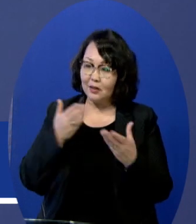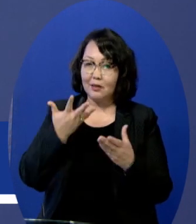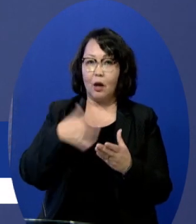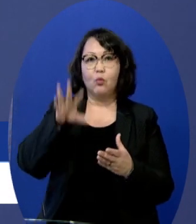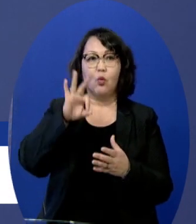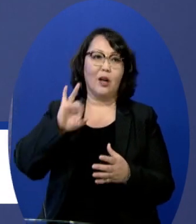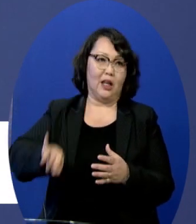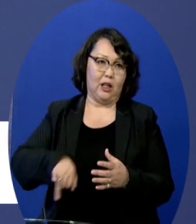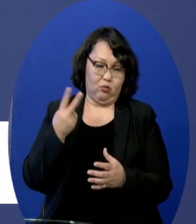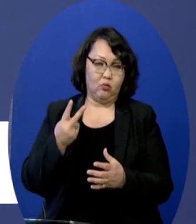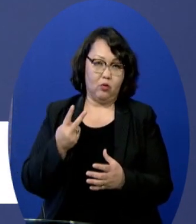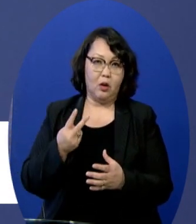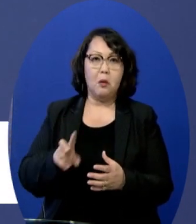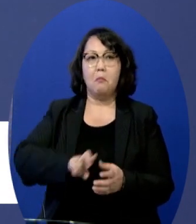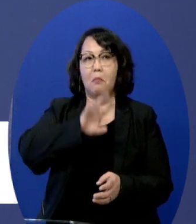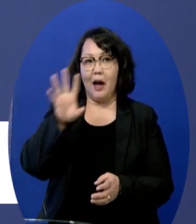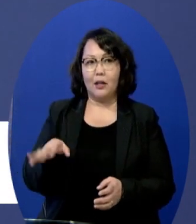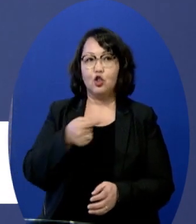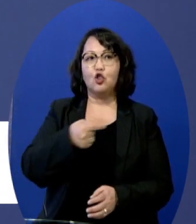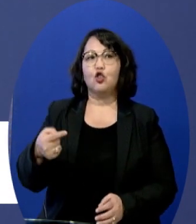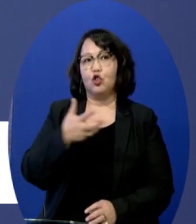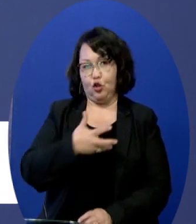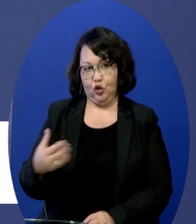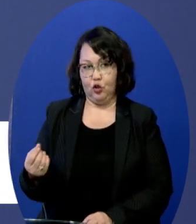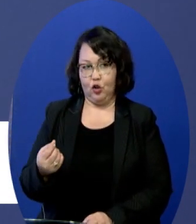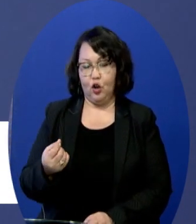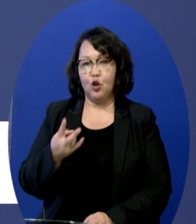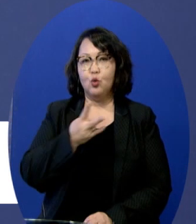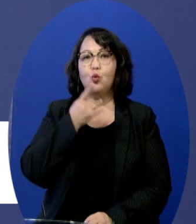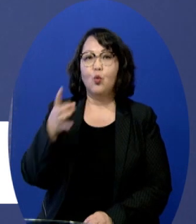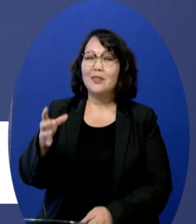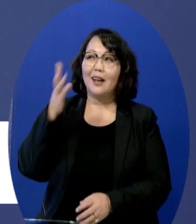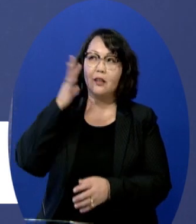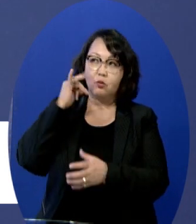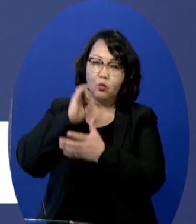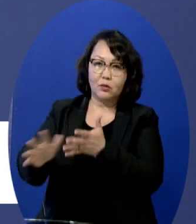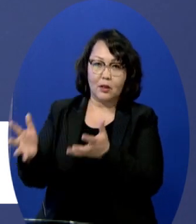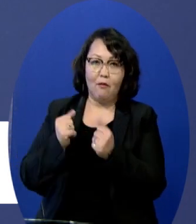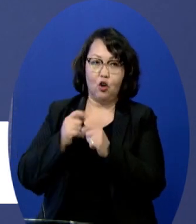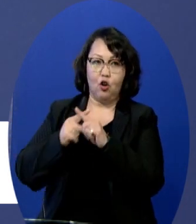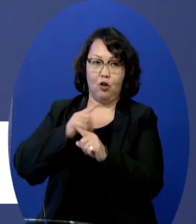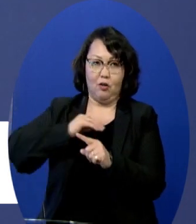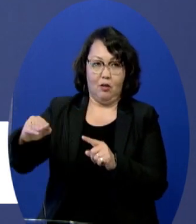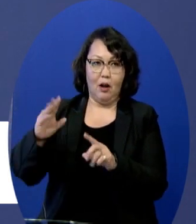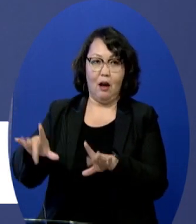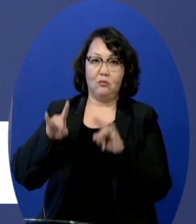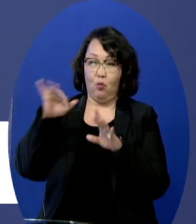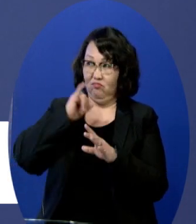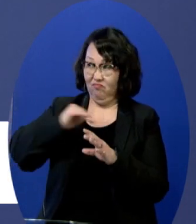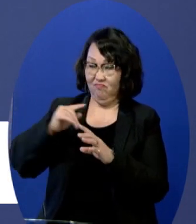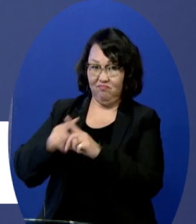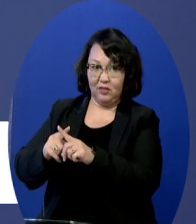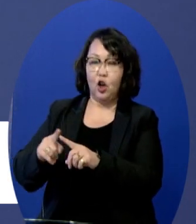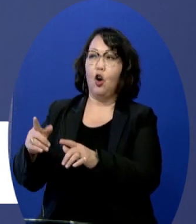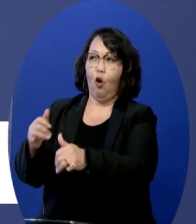охирч болсноо баталсаар ирснийг Хятад улс огт хүлээн зөвшөөрөхгүй. Харин ч Австралийн тал эдийн засаг худалдаа, хөрөнгө оруулалт, шинжилгээ ухааны технологийн